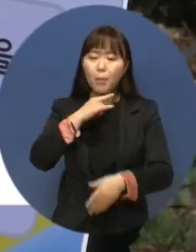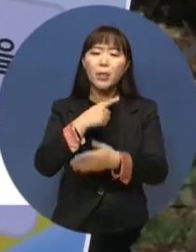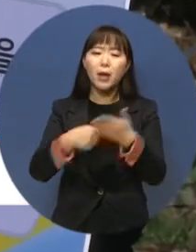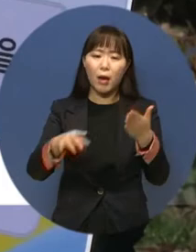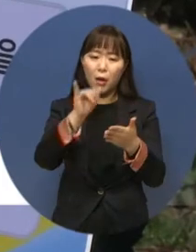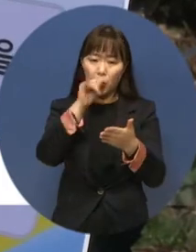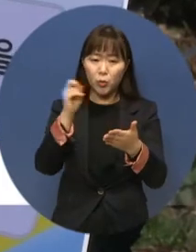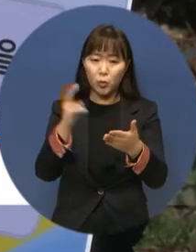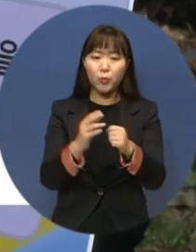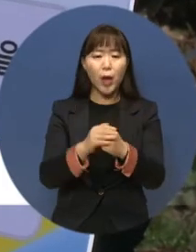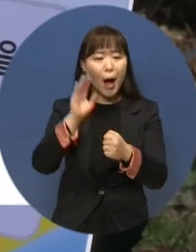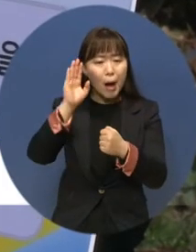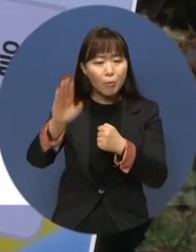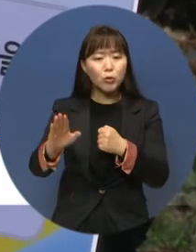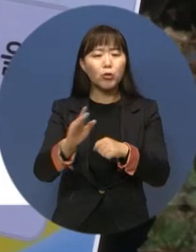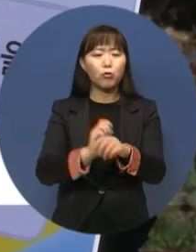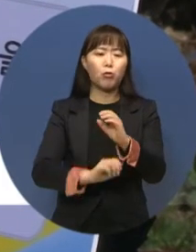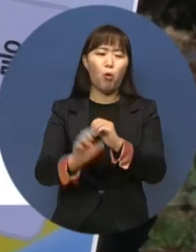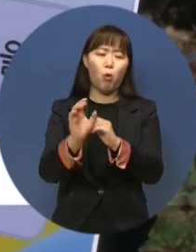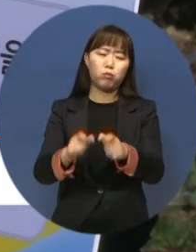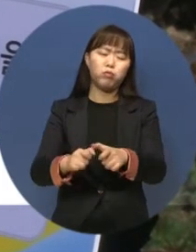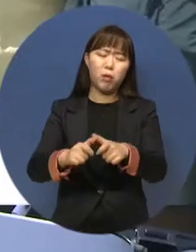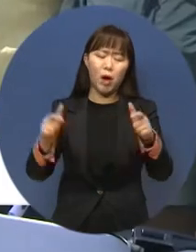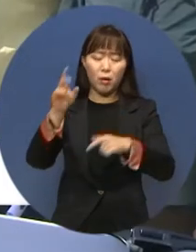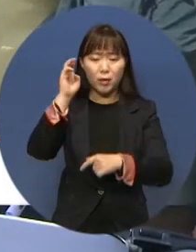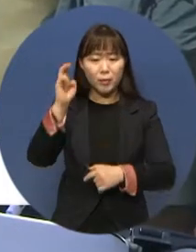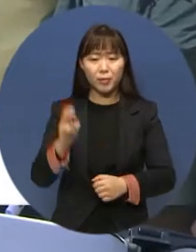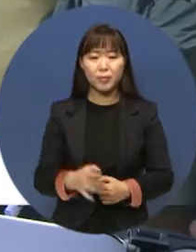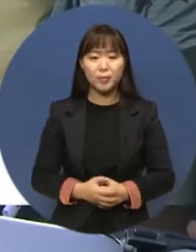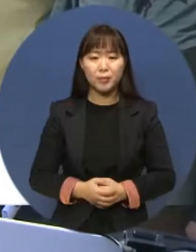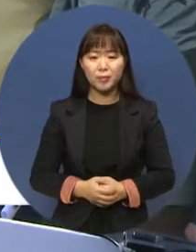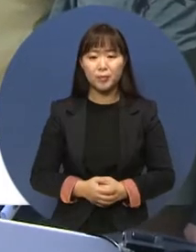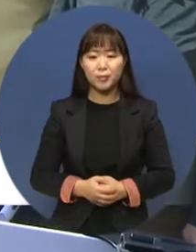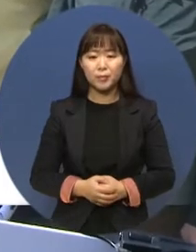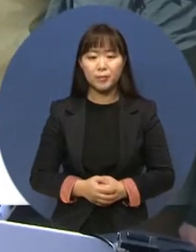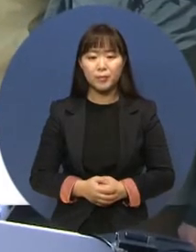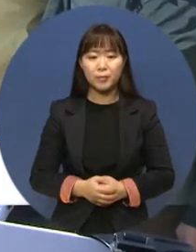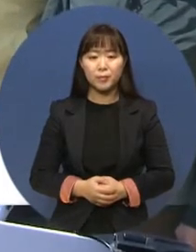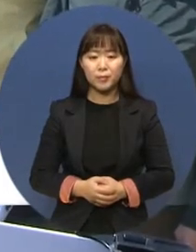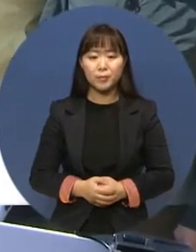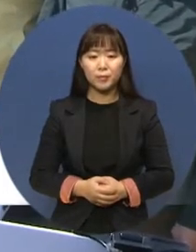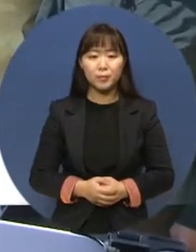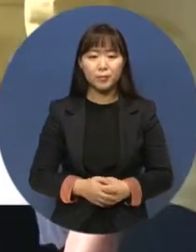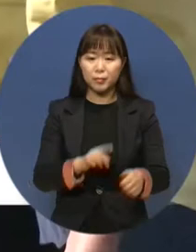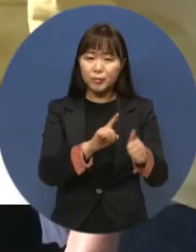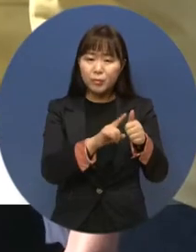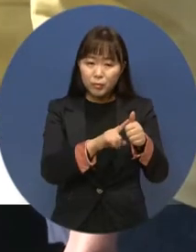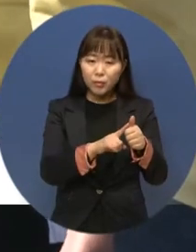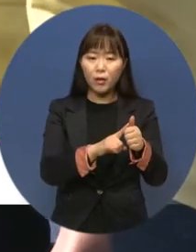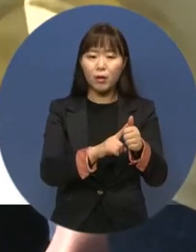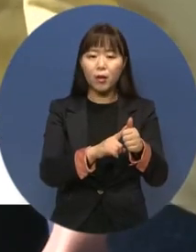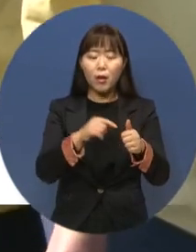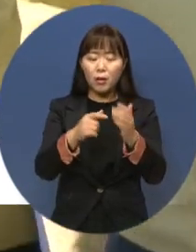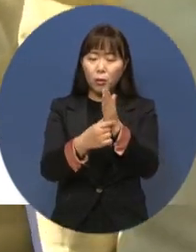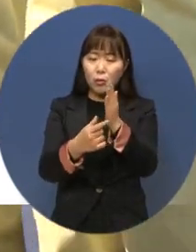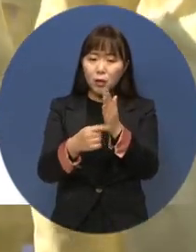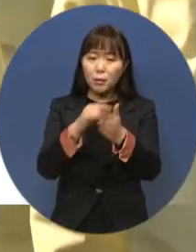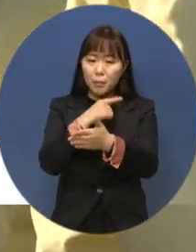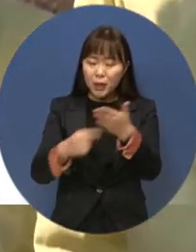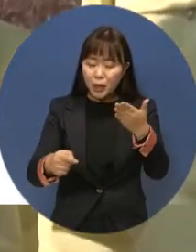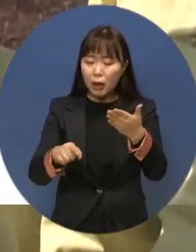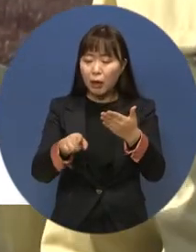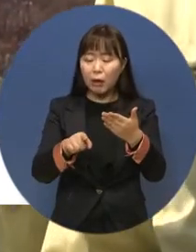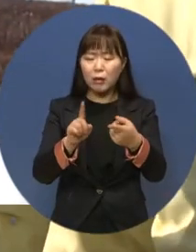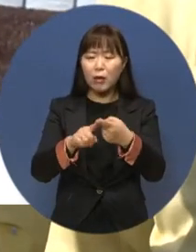집계됐고 앞으로 피해 규모는 더욱 늘어날 전망입니다. 김 지사는 녹차는 피해 현상이 늦게